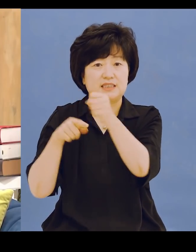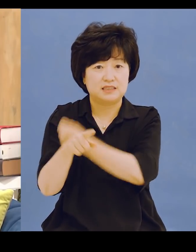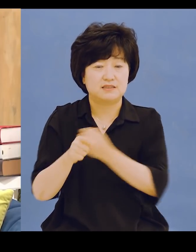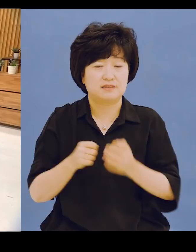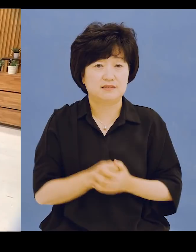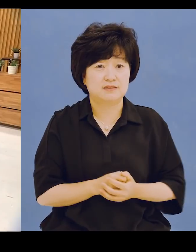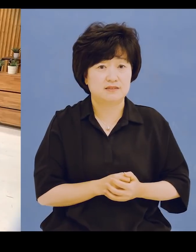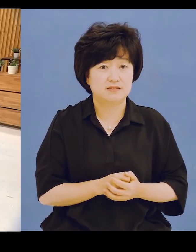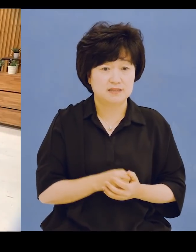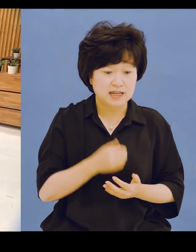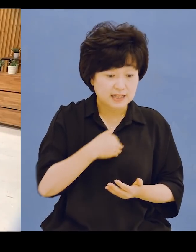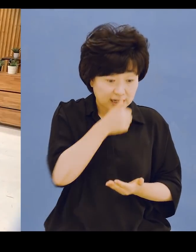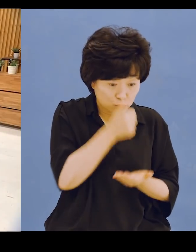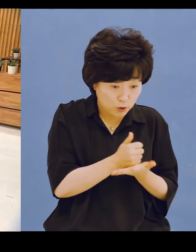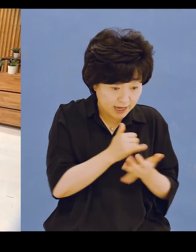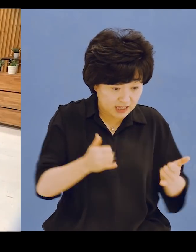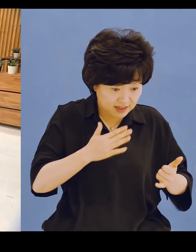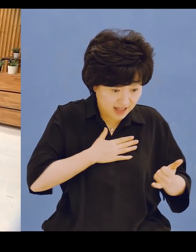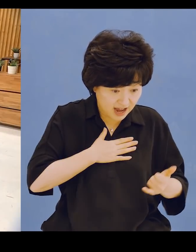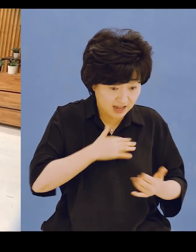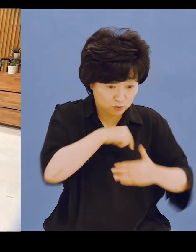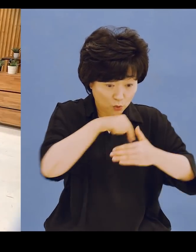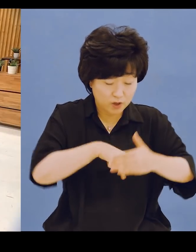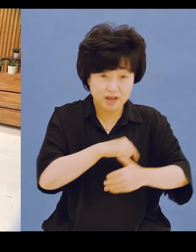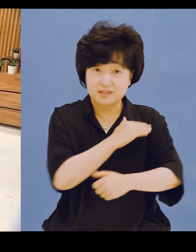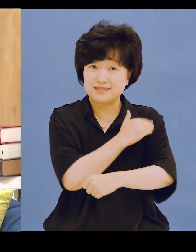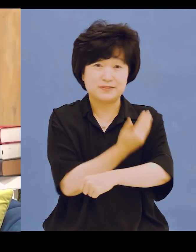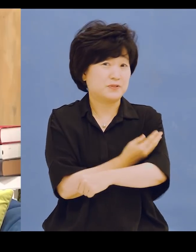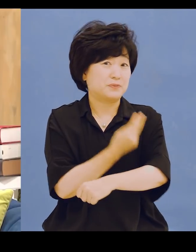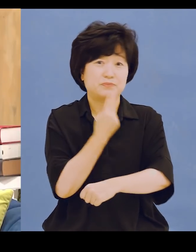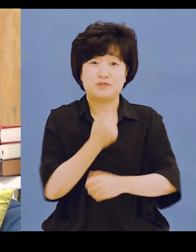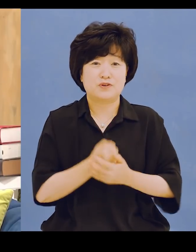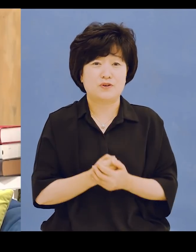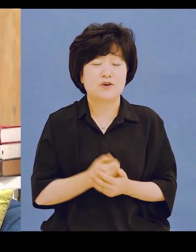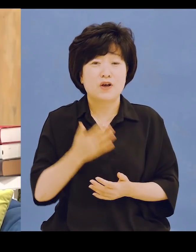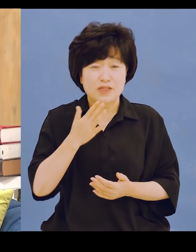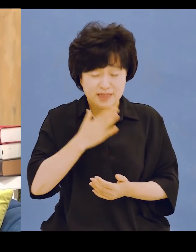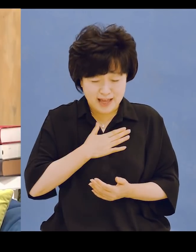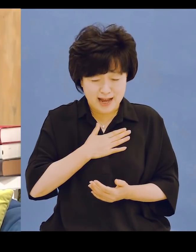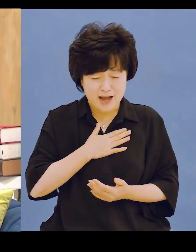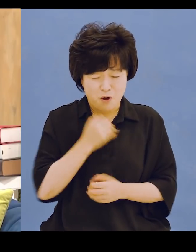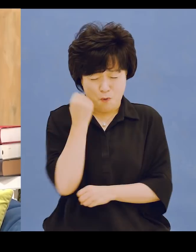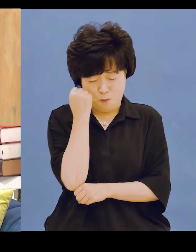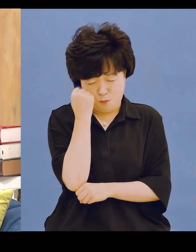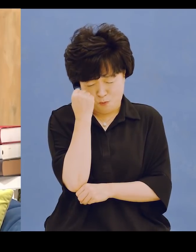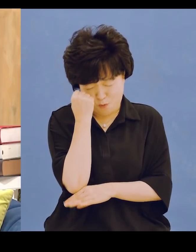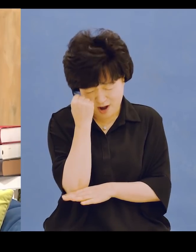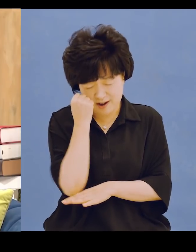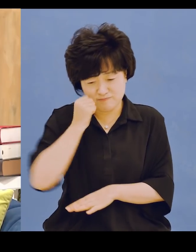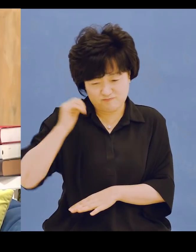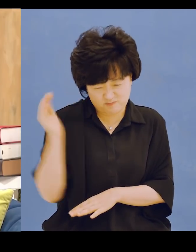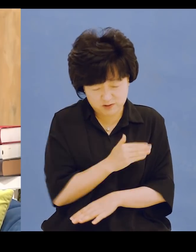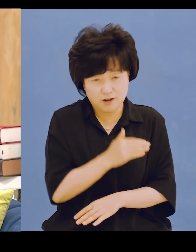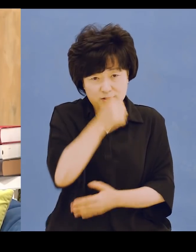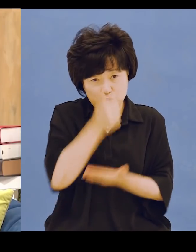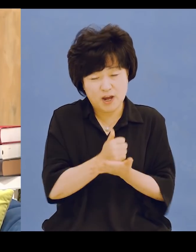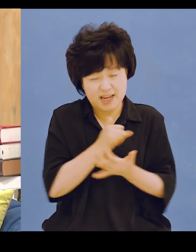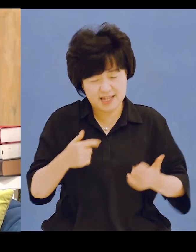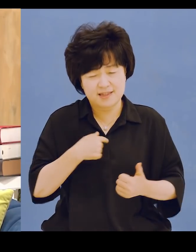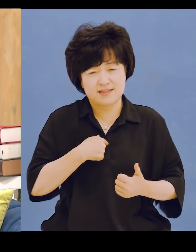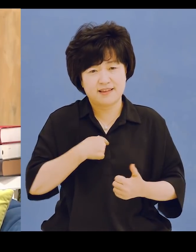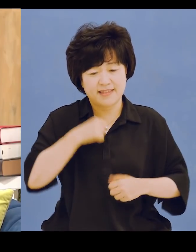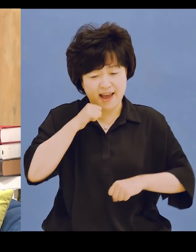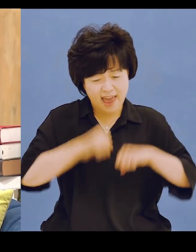능력 안에는 없어요. 절대로 없습니다. 우리 안에는 우리 본능 자체가 죄인이기 때문에 우리가 하는 그